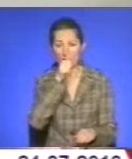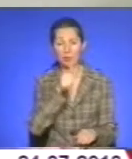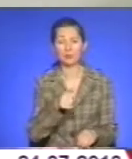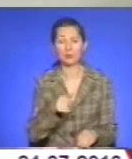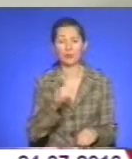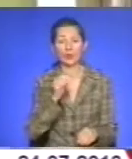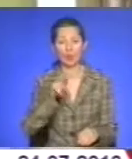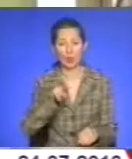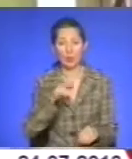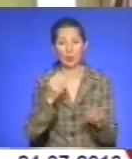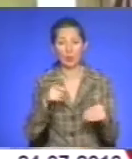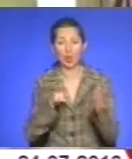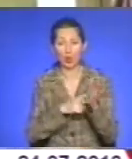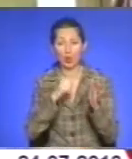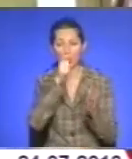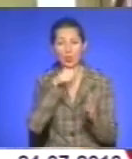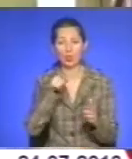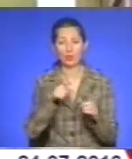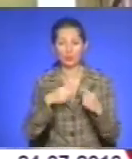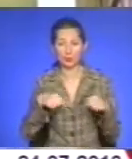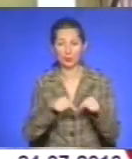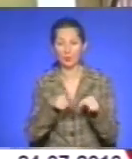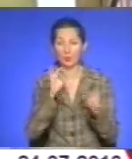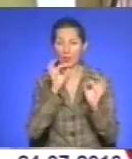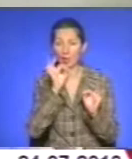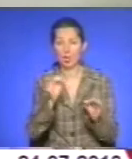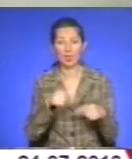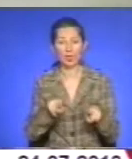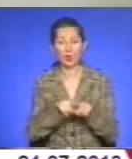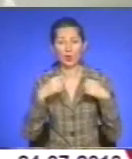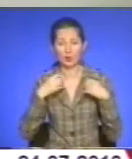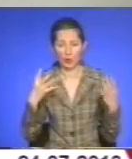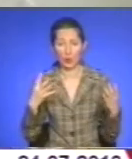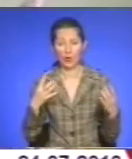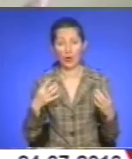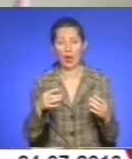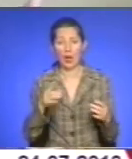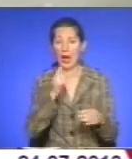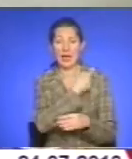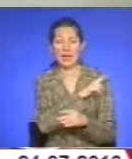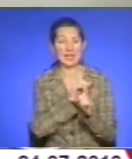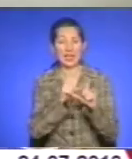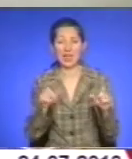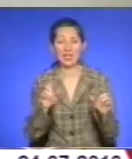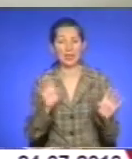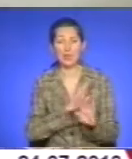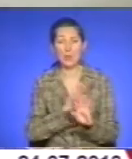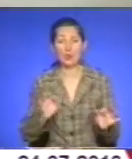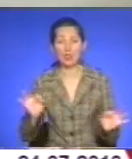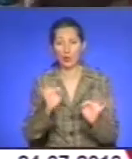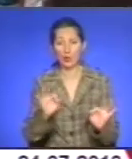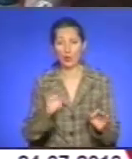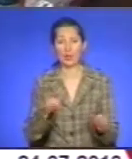Каже, такою святковою і чепурною лікарня не була ніколи. Вона стала більш розмальованою і більш